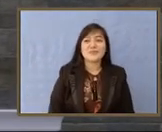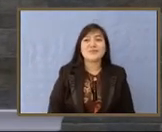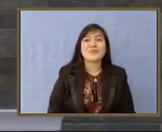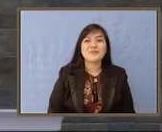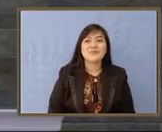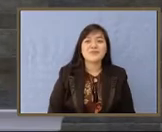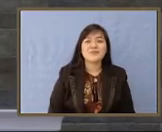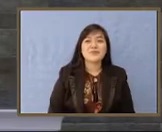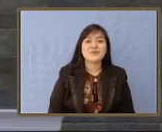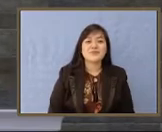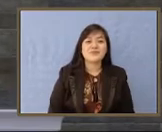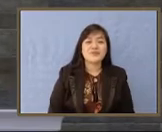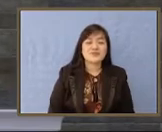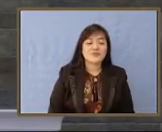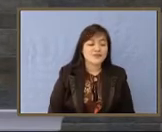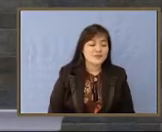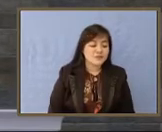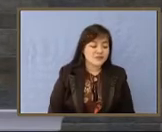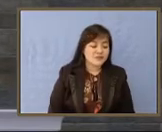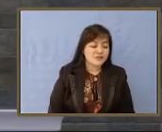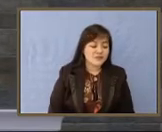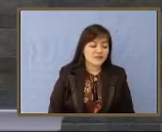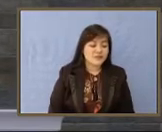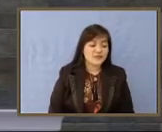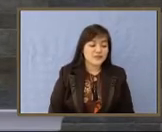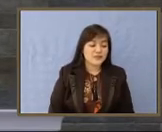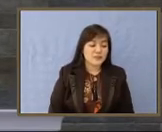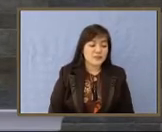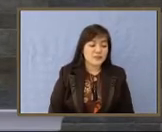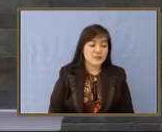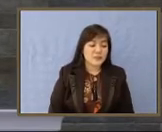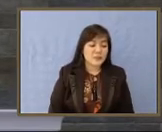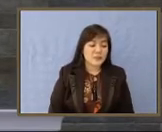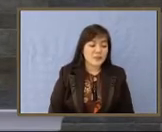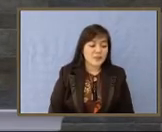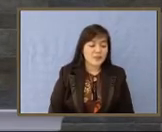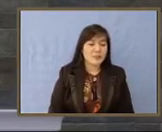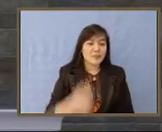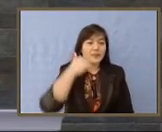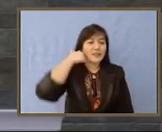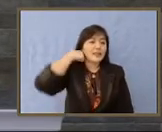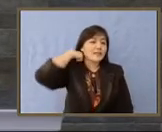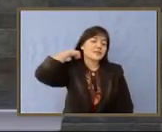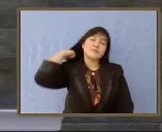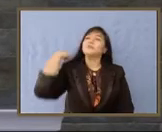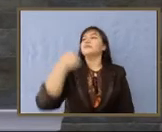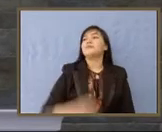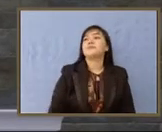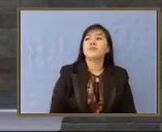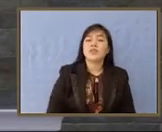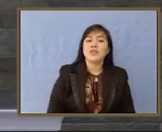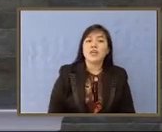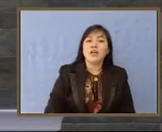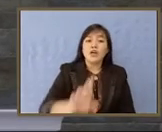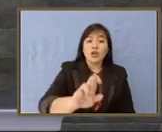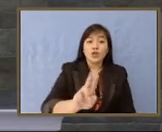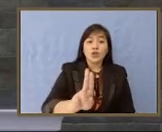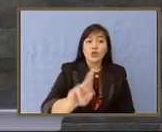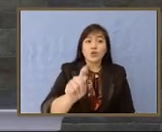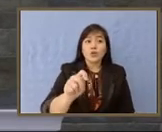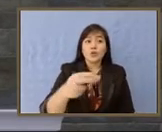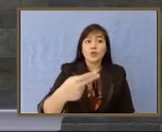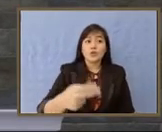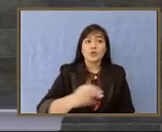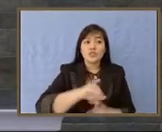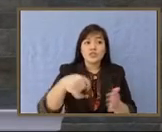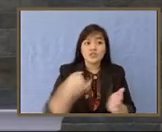the authorship and the date, now, alam niyo po, ito, bagamat maikling book lamang po ito sa Old Testament, pero it is considered